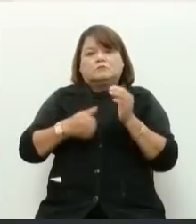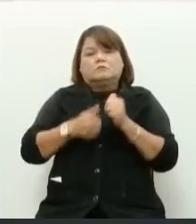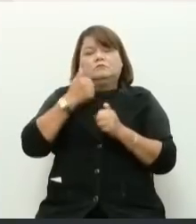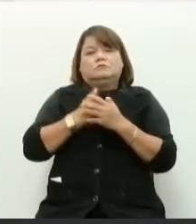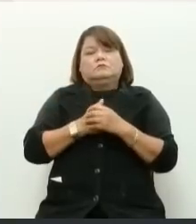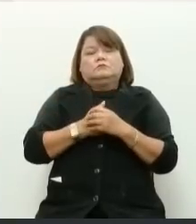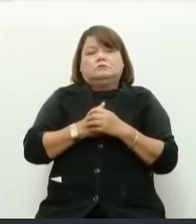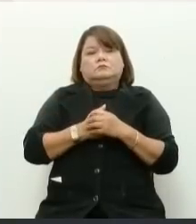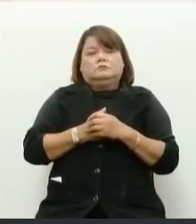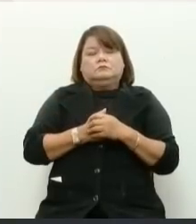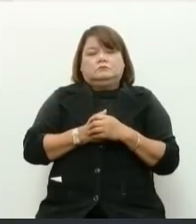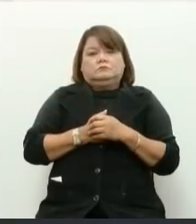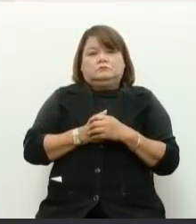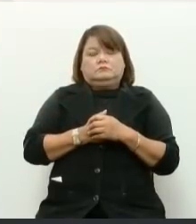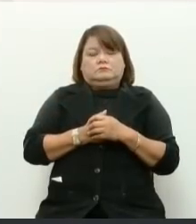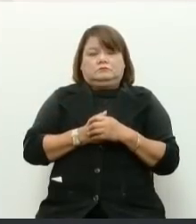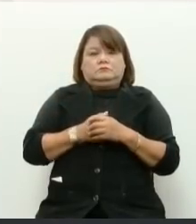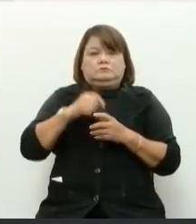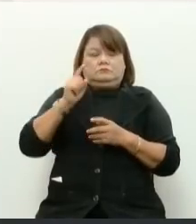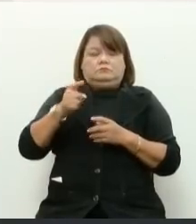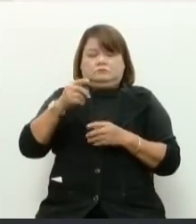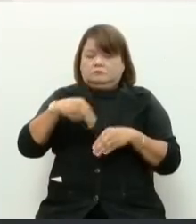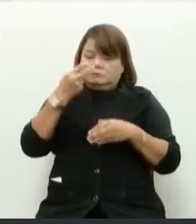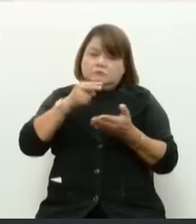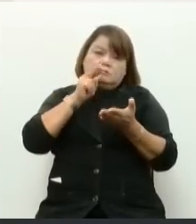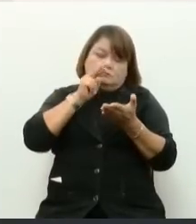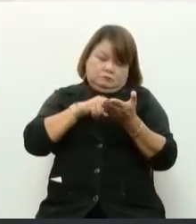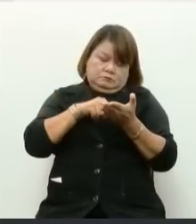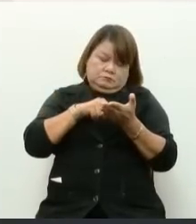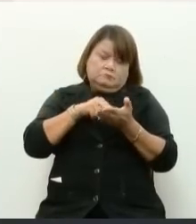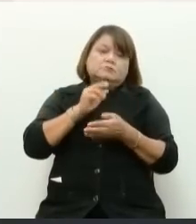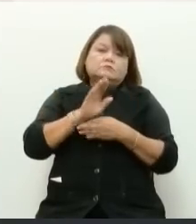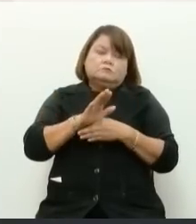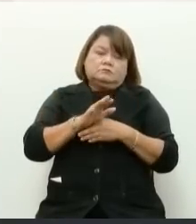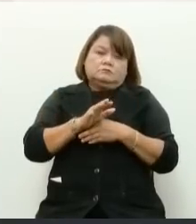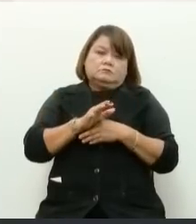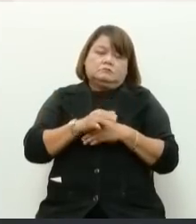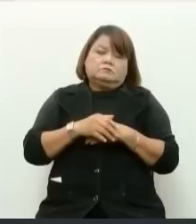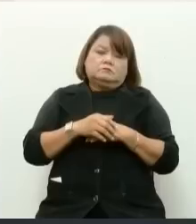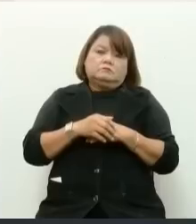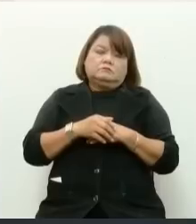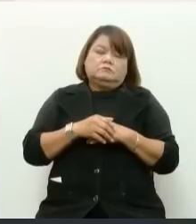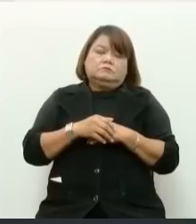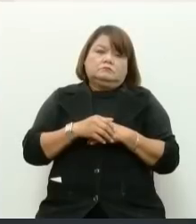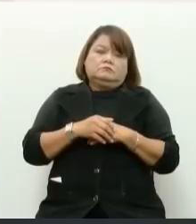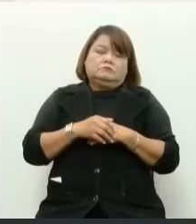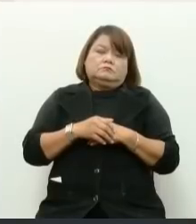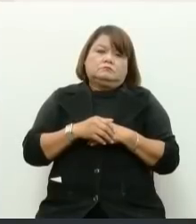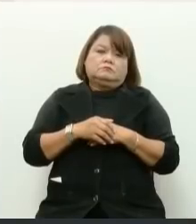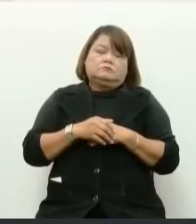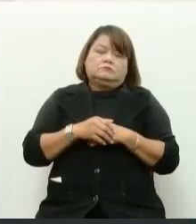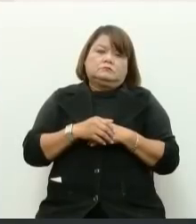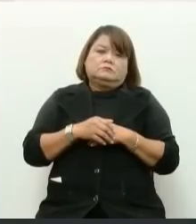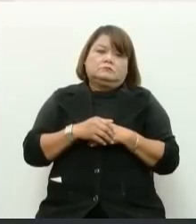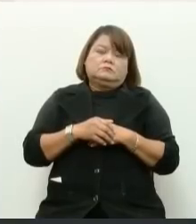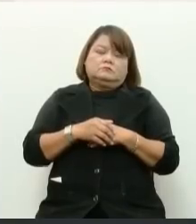ระและค่อยเห็นความเห็นชอบอาจจะเป็นให้ข้อสังเกตไว้ในบอร์ดอกส.เขตพื้นที่นะครับ